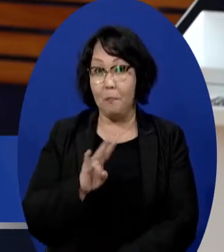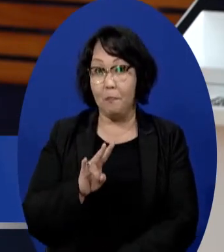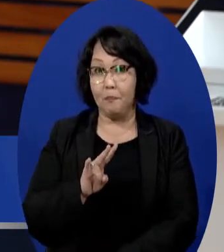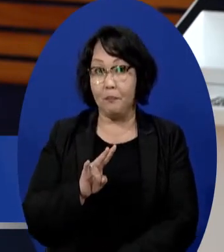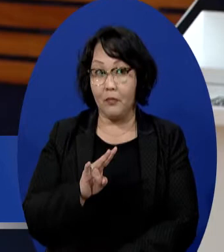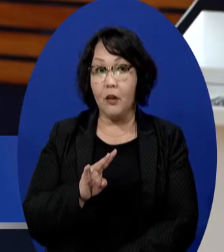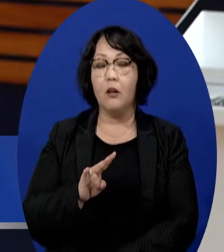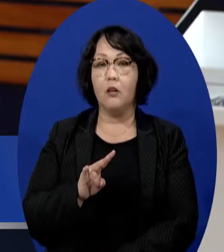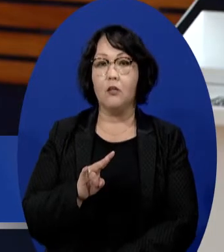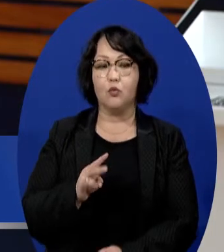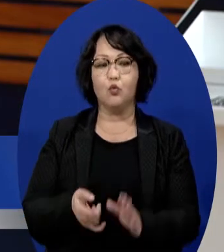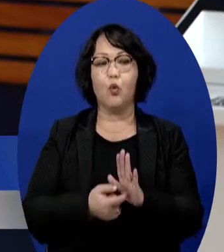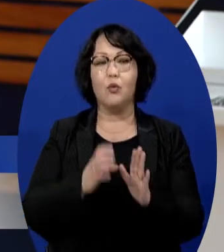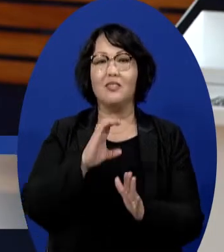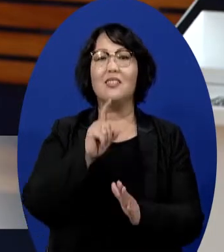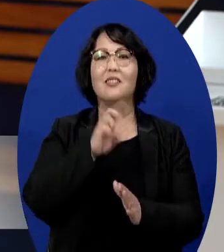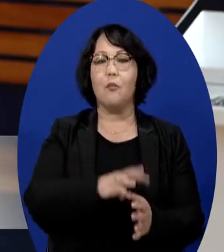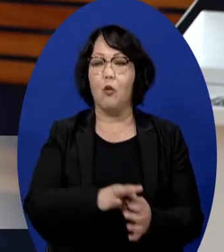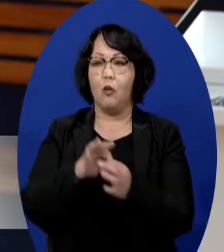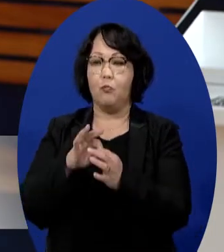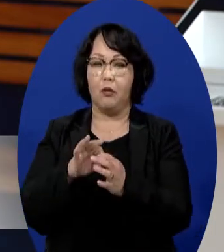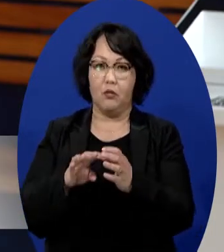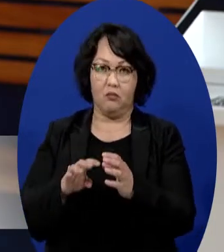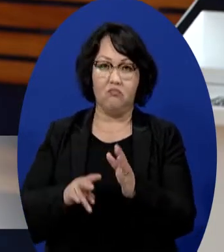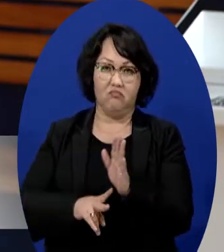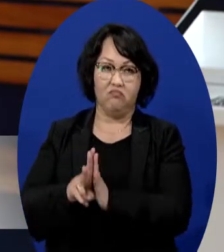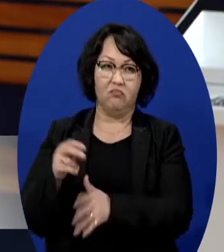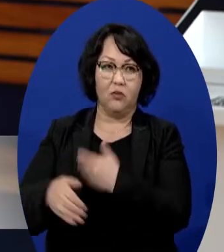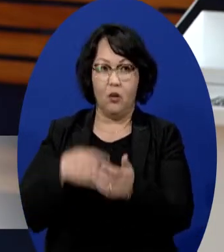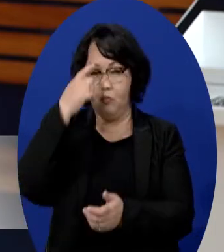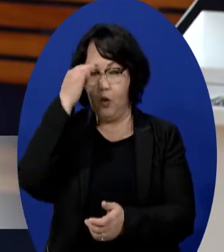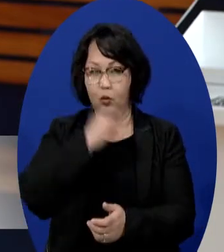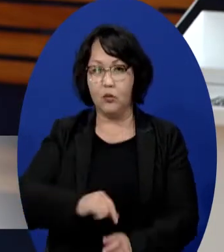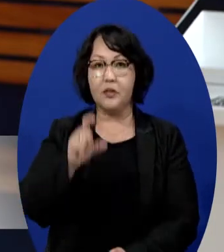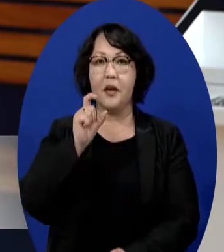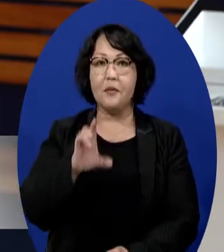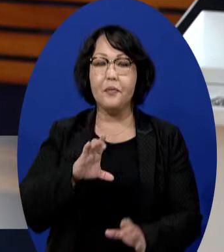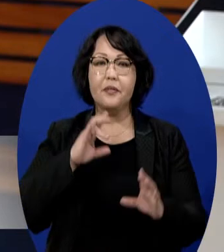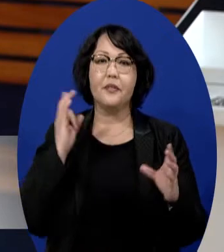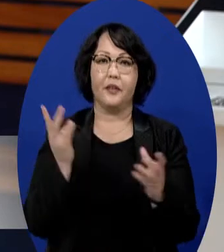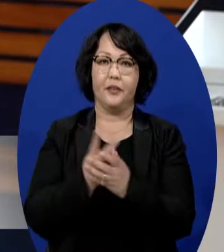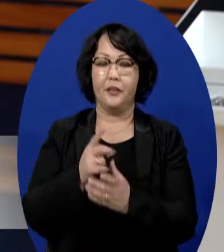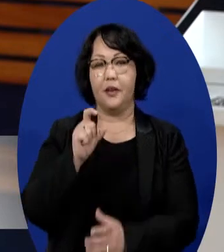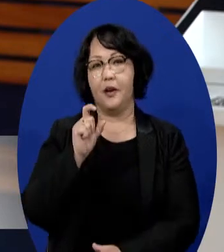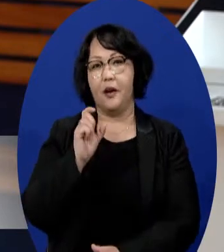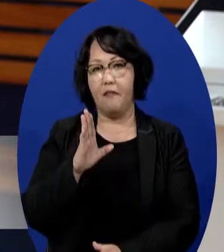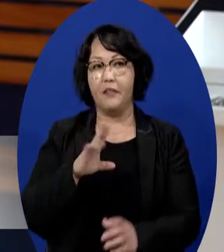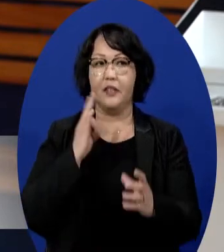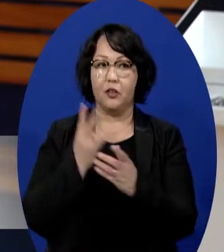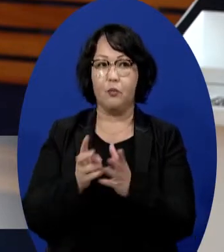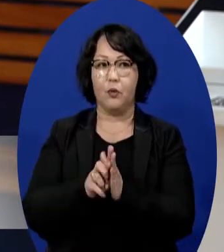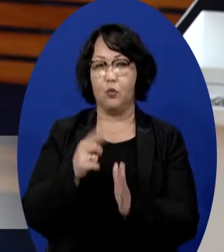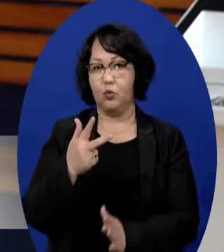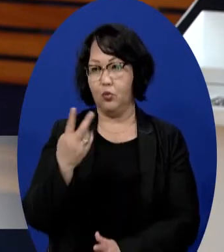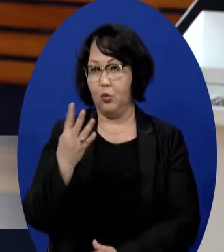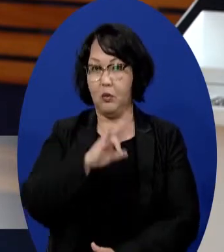болоод үүсгэлтэй. А гэхдээ Монгол Улсын үндсэн хуулинд бол одоо эвлэлтэн нэгдэх эрх бол нээлттэй. Тэр утгаараа өнөөдөр 34 намбал одоо оршиж байна. Тэгэхээр